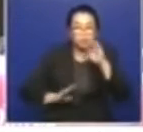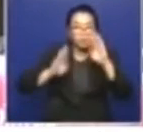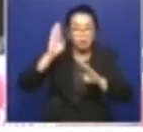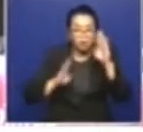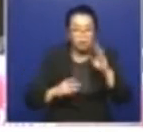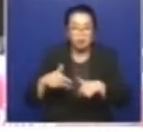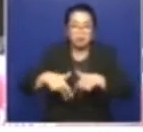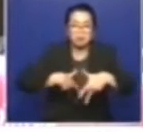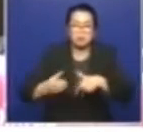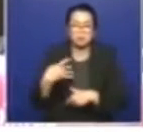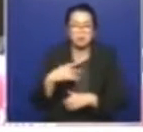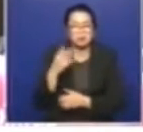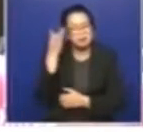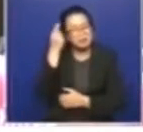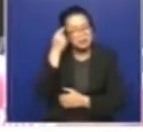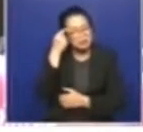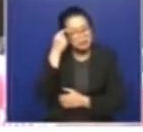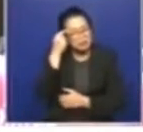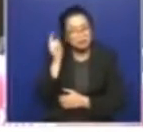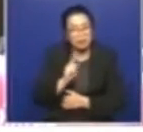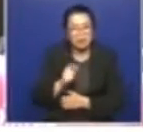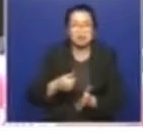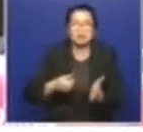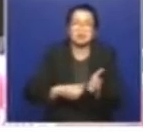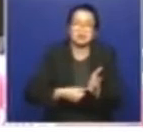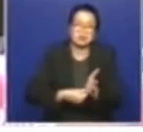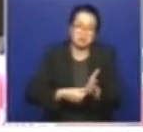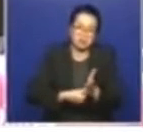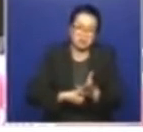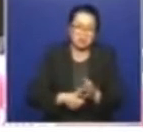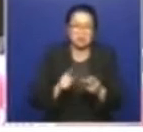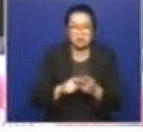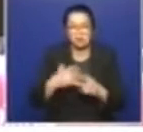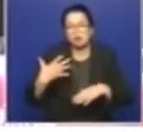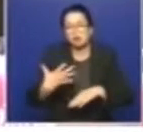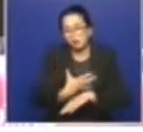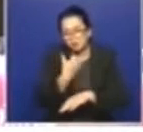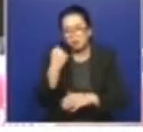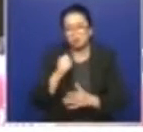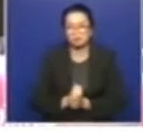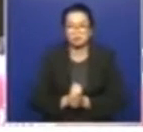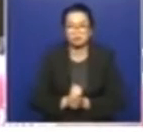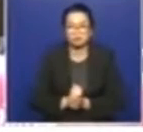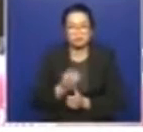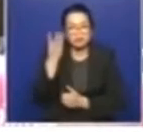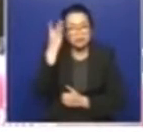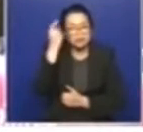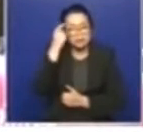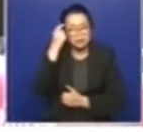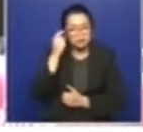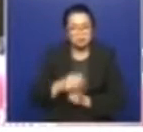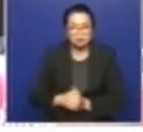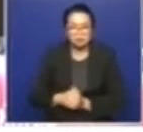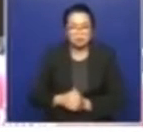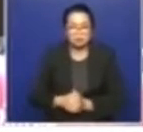ชนวิตกอะไรมากที่สุดวิตกกับหนี้วิตกกับสถานการณ์ทางการเมืองแล้วท่านทำลายความเชื่อมั่นตัวเองอยู่ต